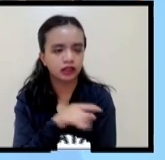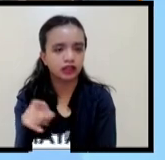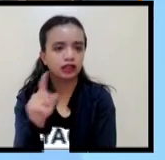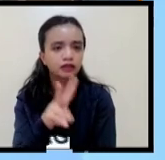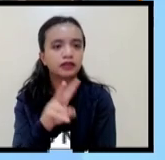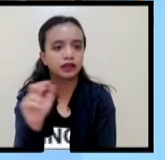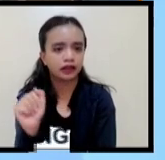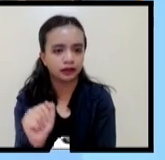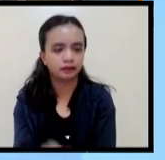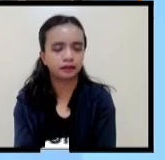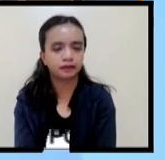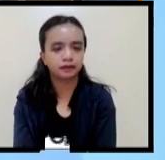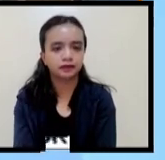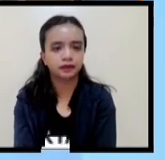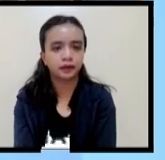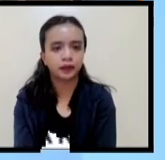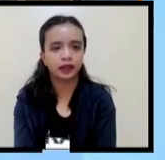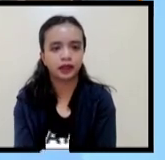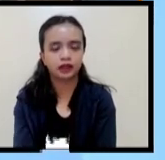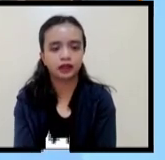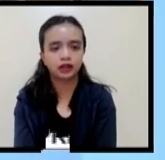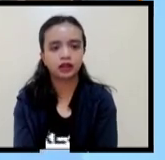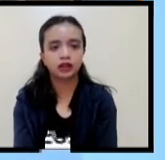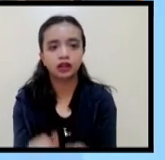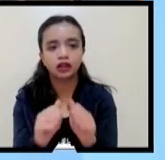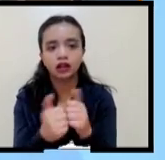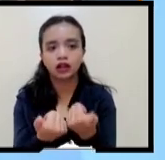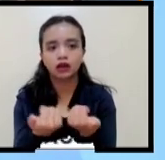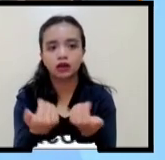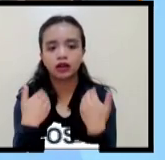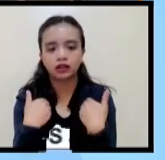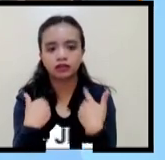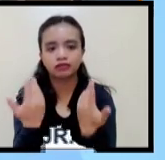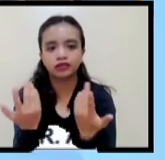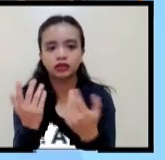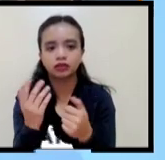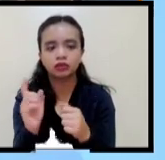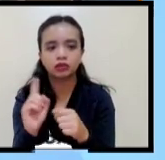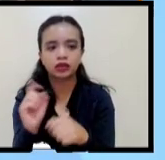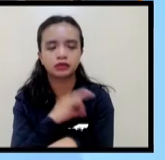At ano yung pagkakaroon ng virtual work setup? Ano yung mga benefits dito?